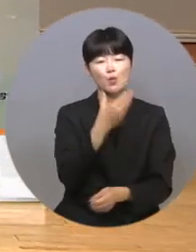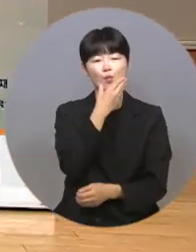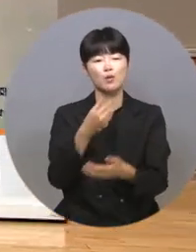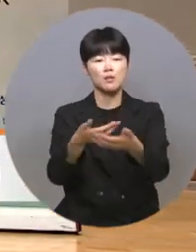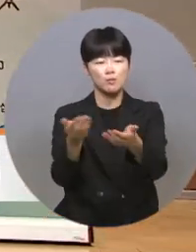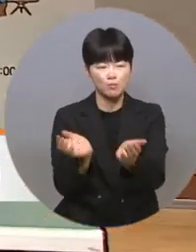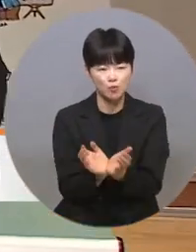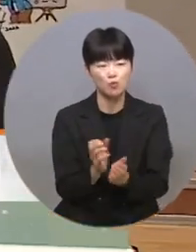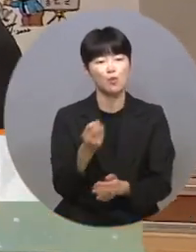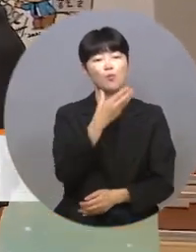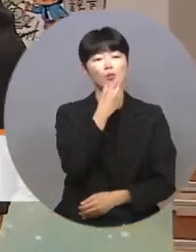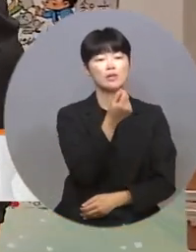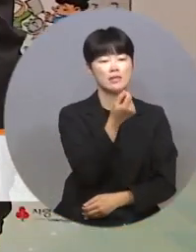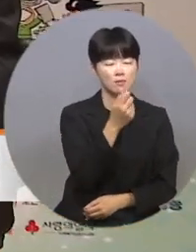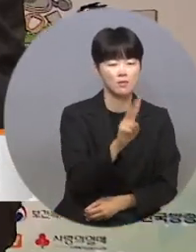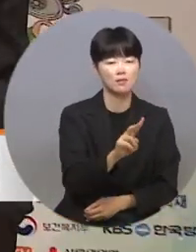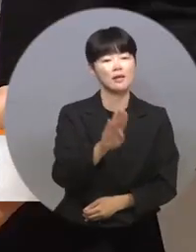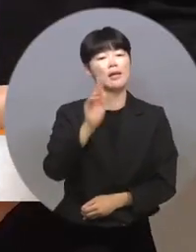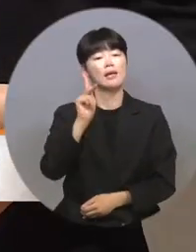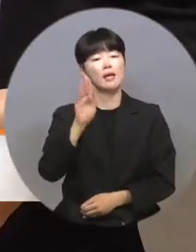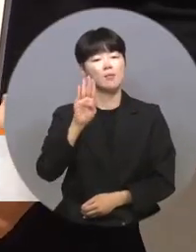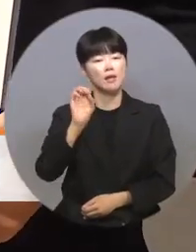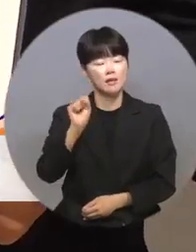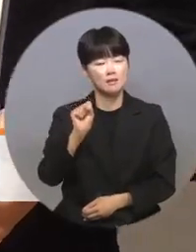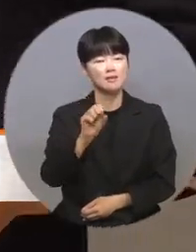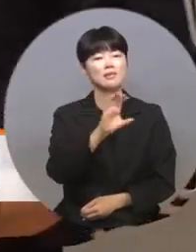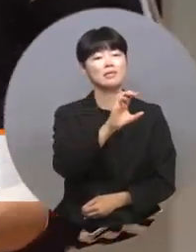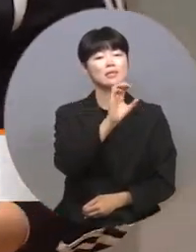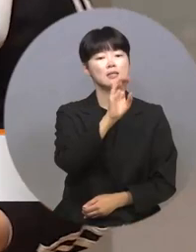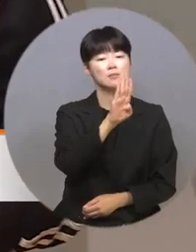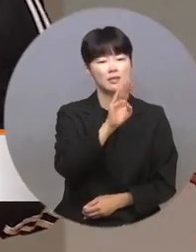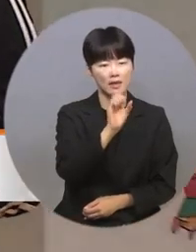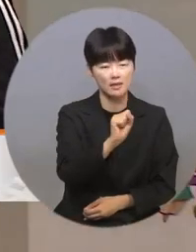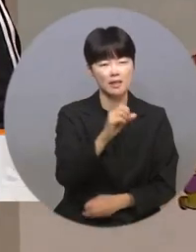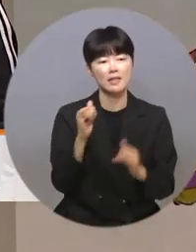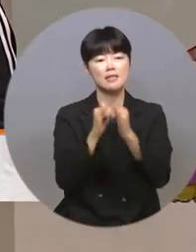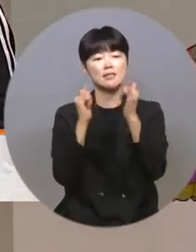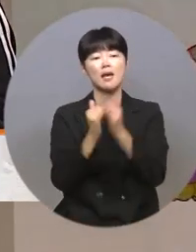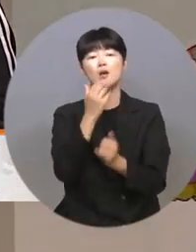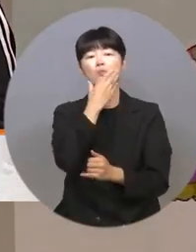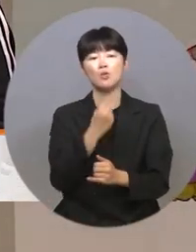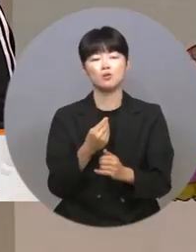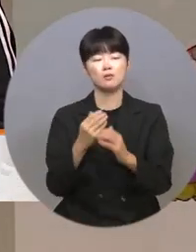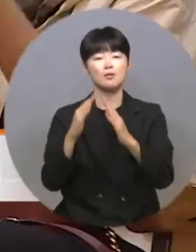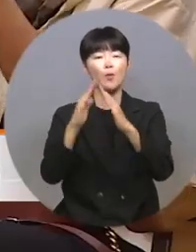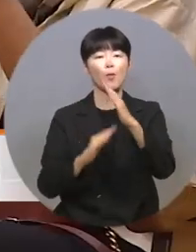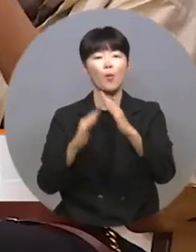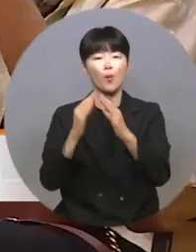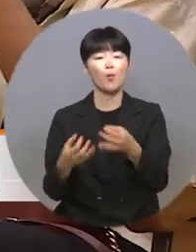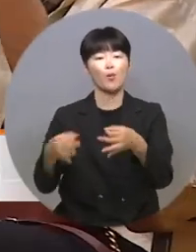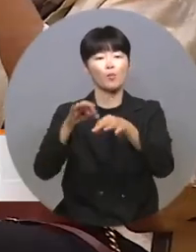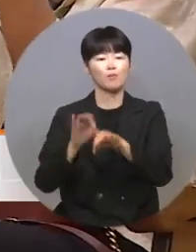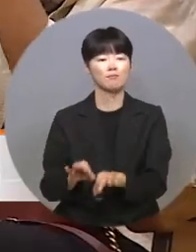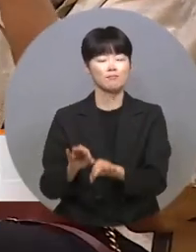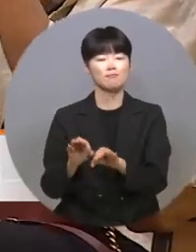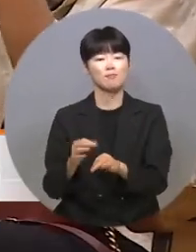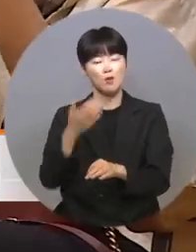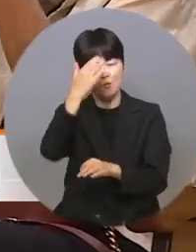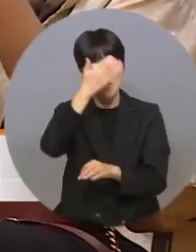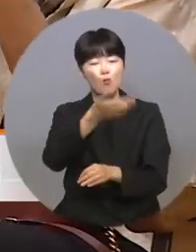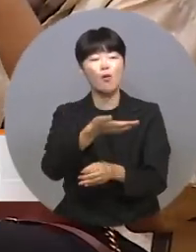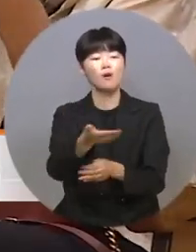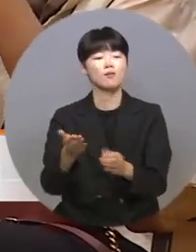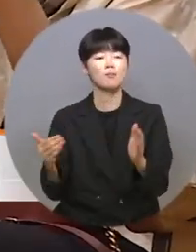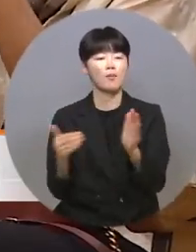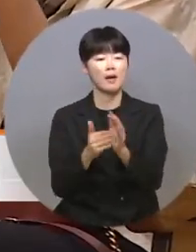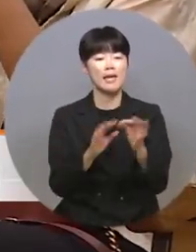복지TV, KBS, CBS, 사회복지 공동 모금의 후원으로 개최됐습니다. 이음 하나로 이어진 우리라는